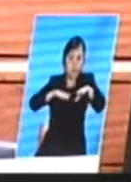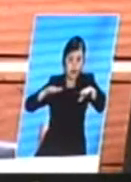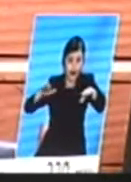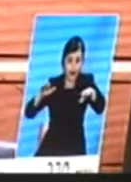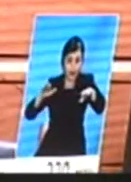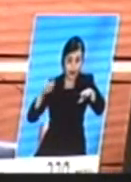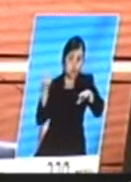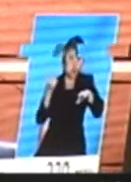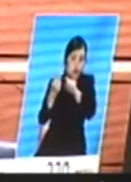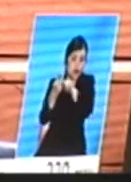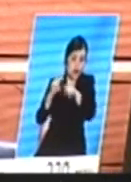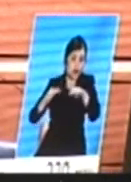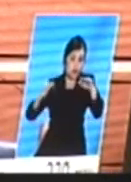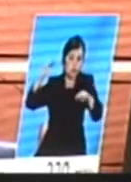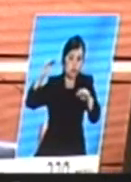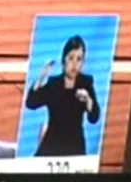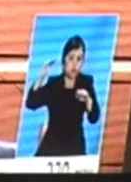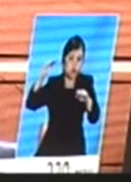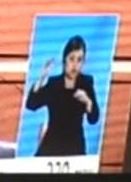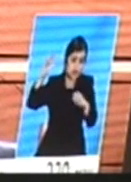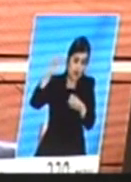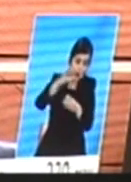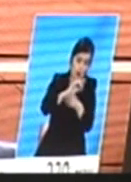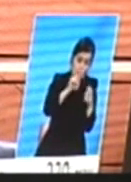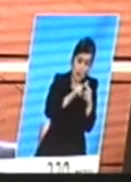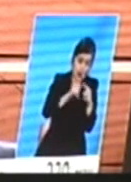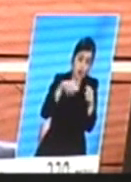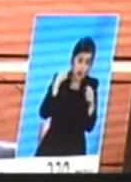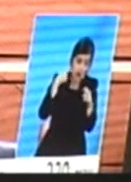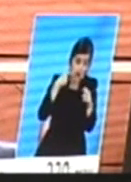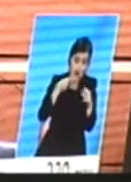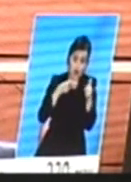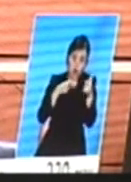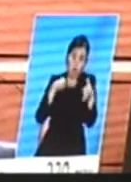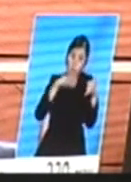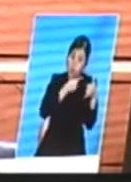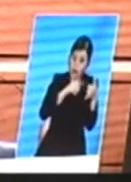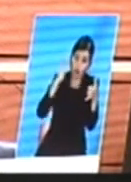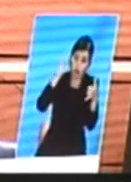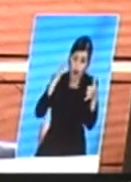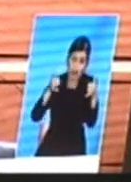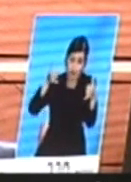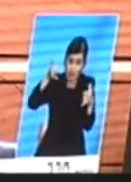ยเยาว์แทนที่สังคมนั้นจะต้องป้องกันและนำไปสู่การสมรสในวัยที่พร้อมอย่างไรก็ตาม